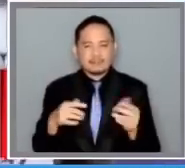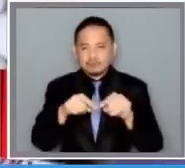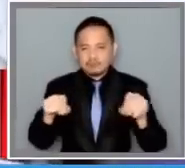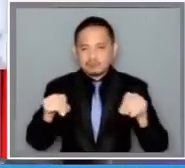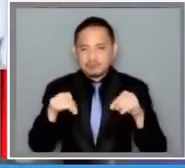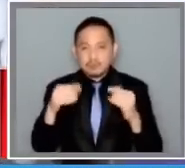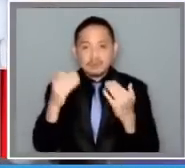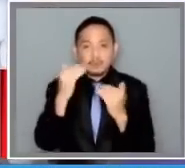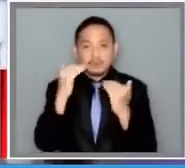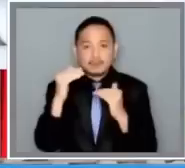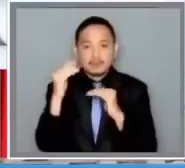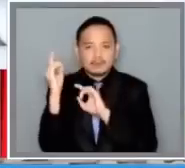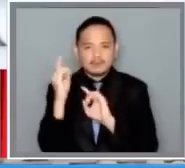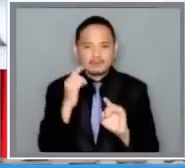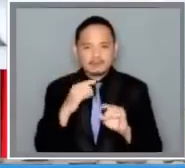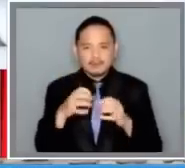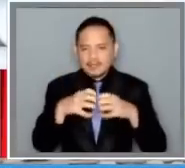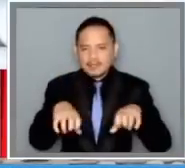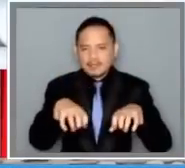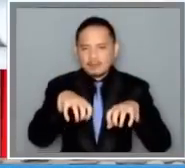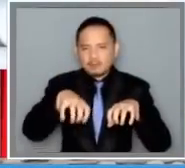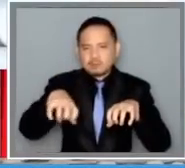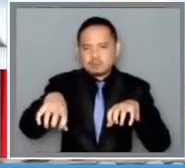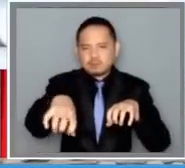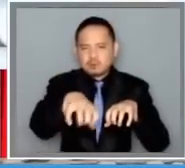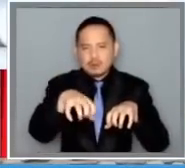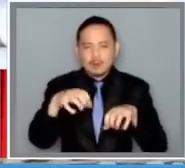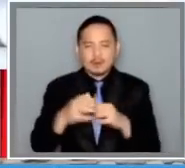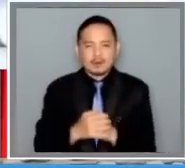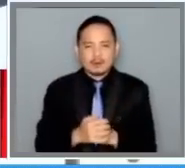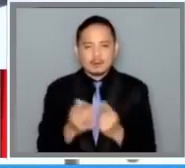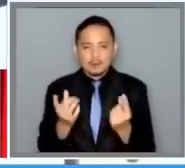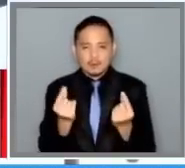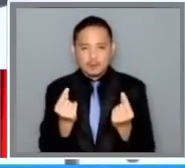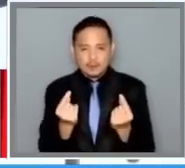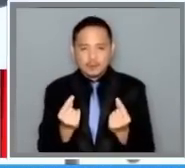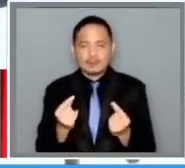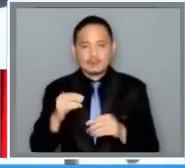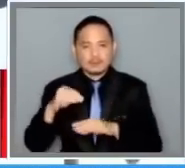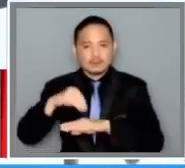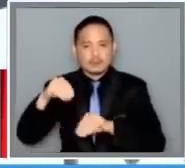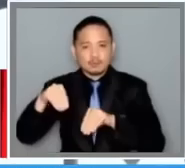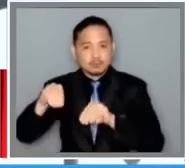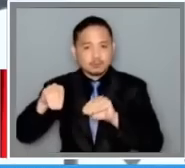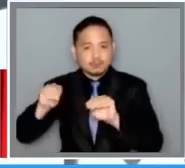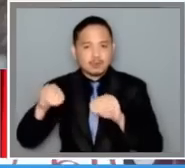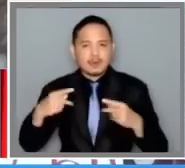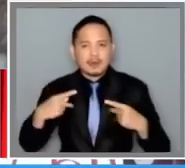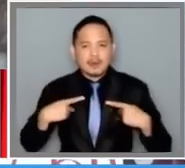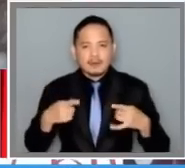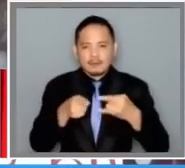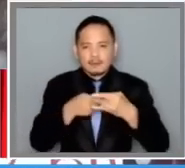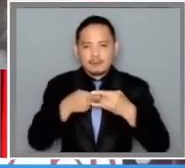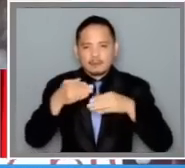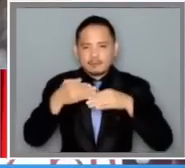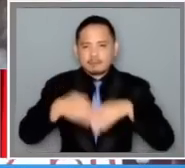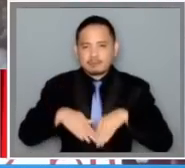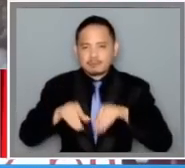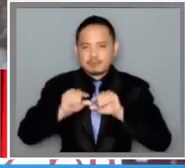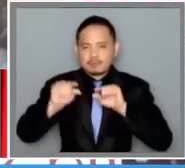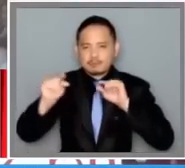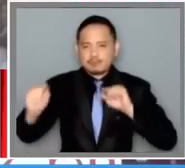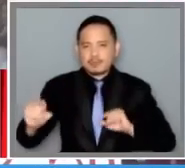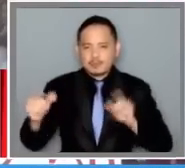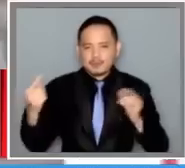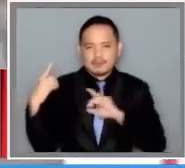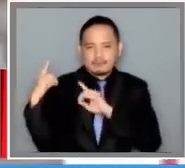ng mga itlog sa ilang pwesto. Kaya para mabigyan ng iba pang retailer, hati-hati ang delivery ng supplier. Paliwanag sa kanila ng mga